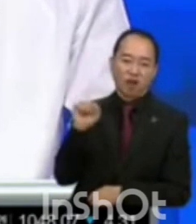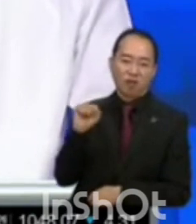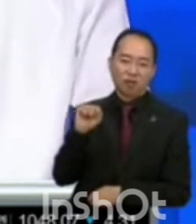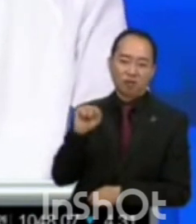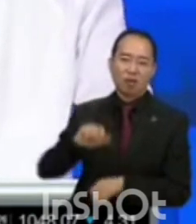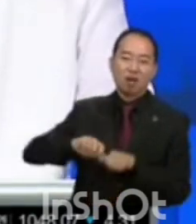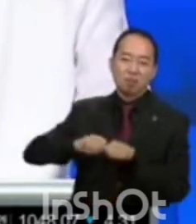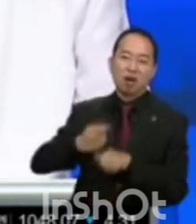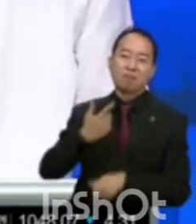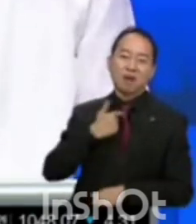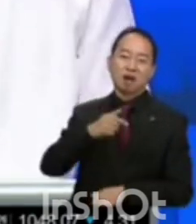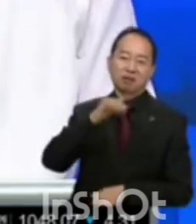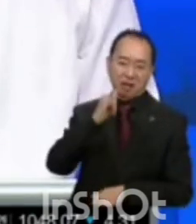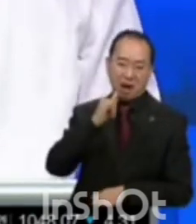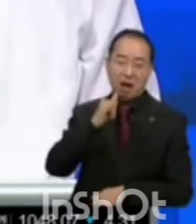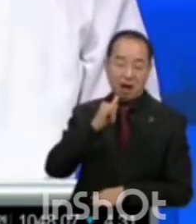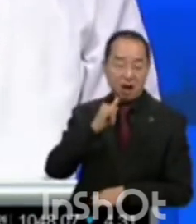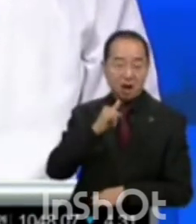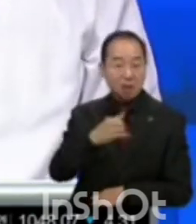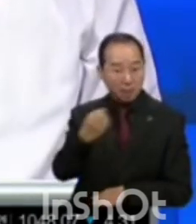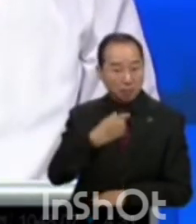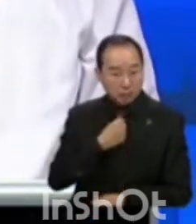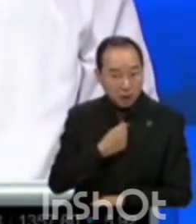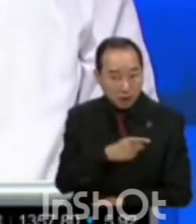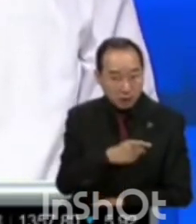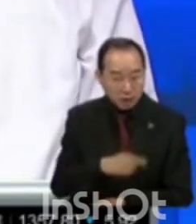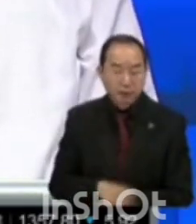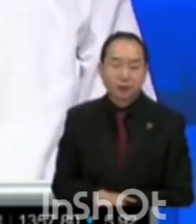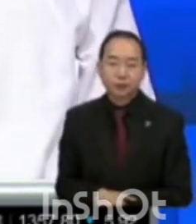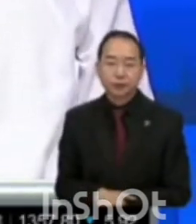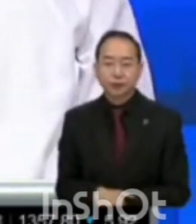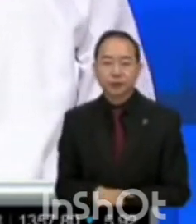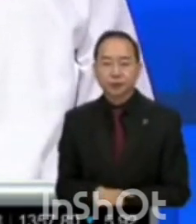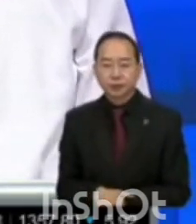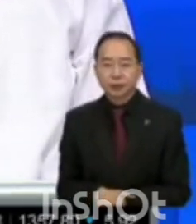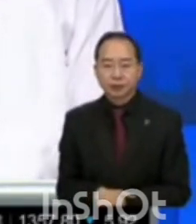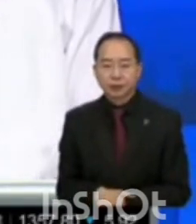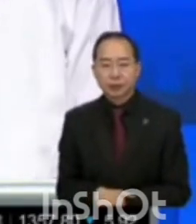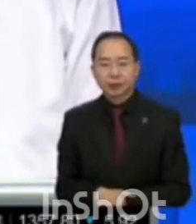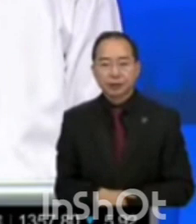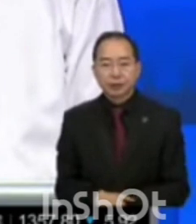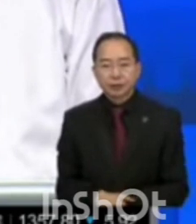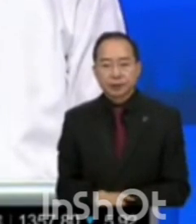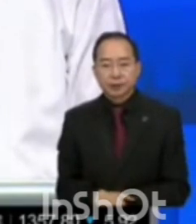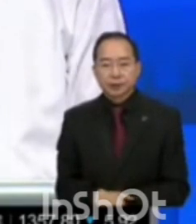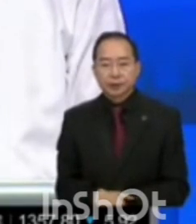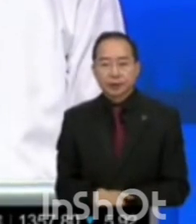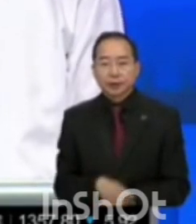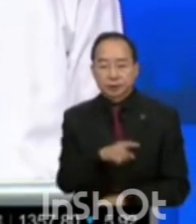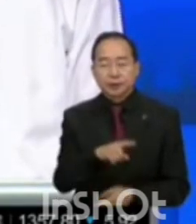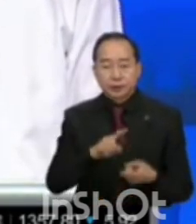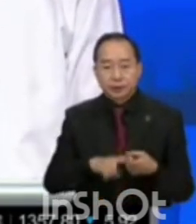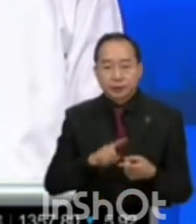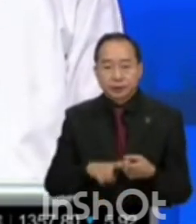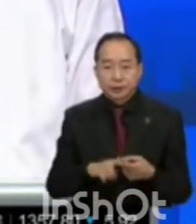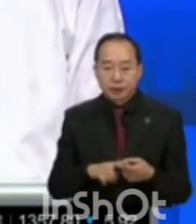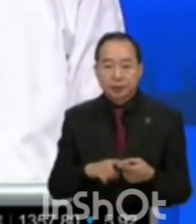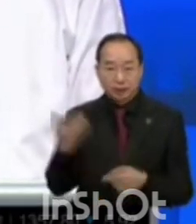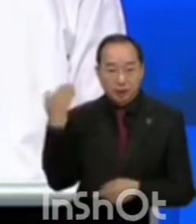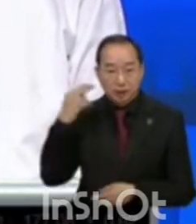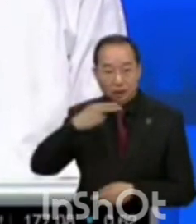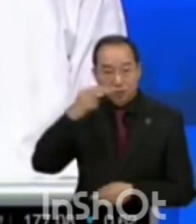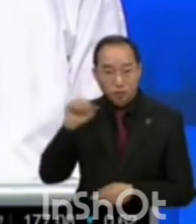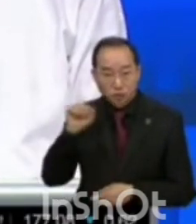그 처벌받은 전력이 있다는 말씀을 하시고 싶은 것 같은데 제가 이 자리를 빌어서 이 점에 대해서는 먼저